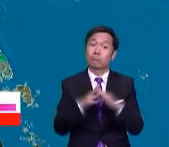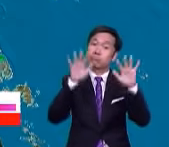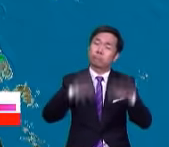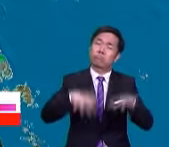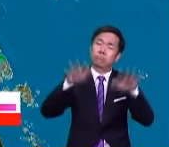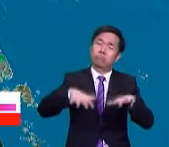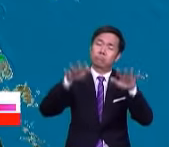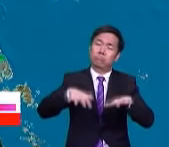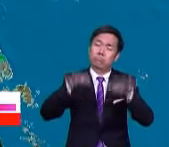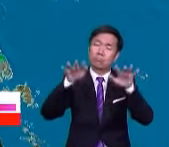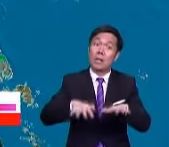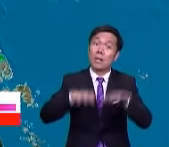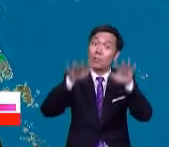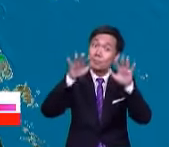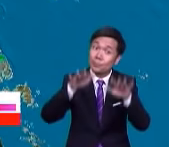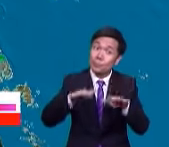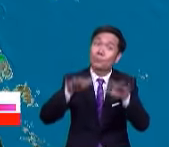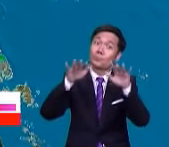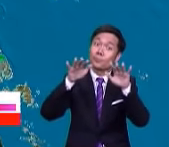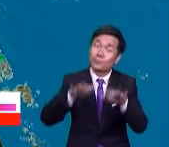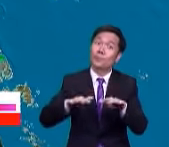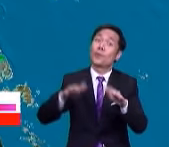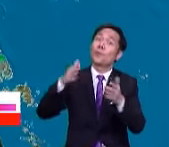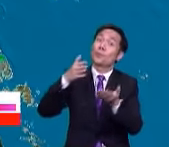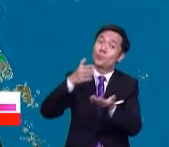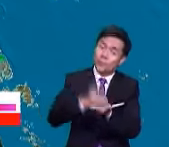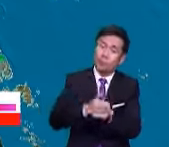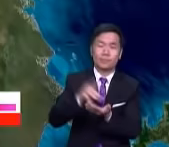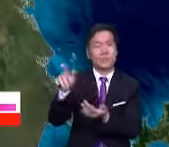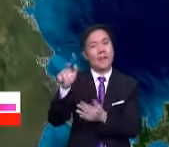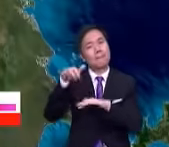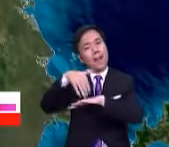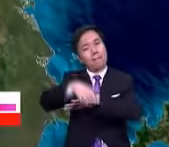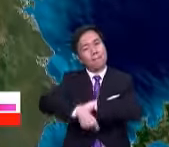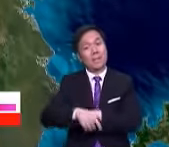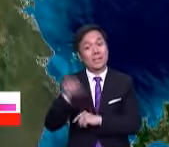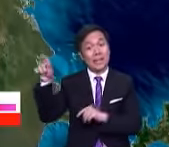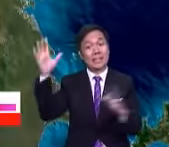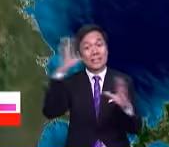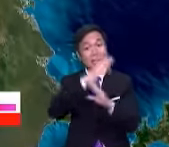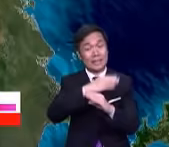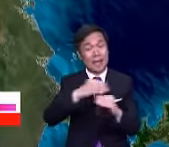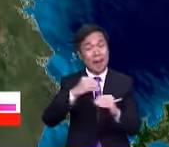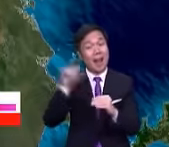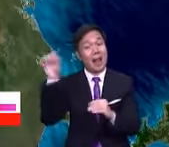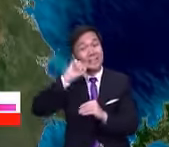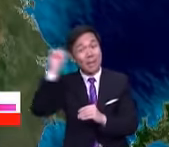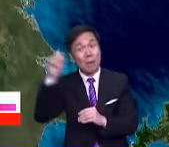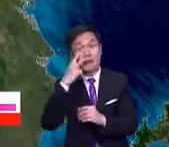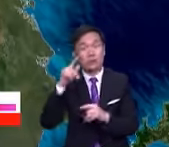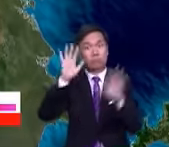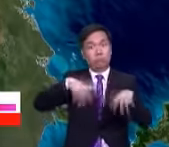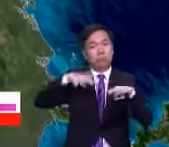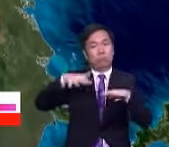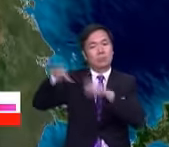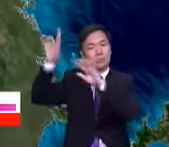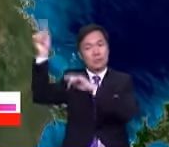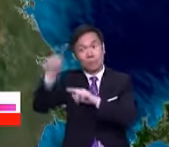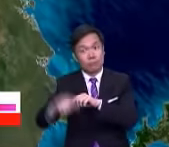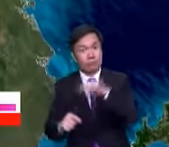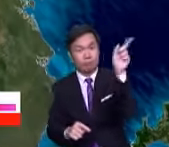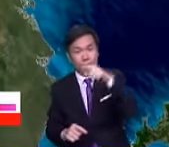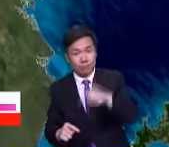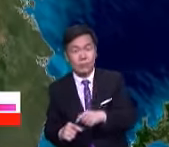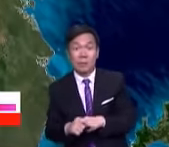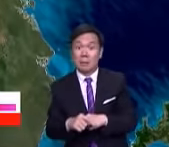keadaan ini akan berlanjutan sehingga ke lewat malam nanti. Untuk Sabah dan Sarawak pula, hujan dan ribut petir yang sedang